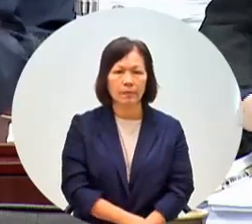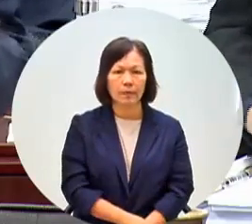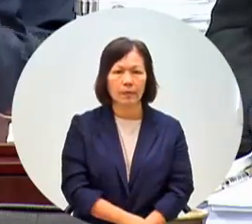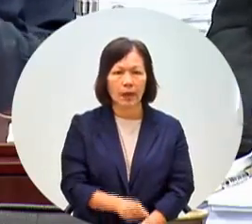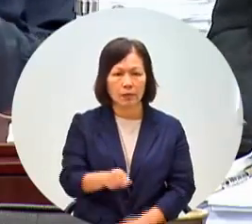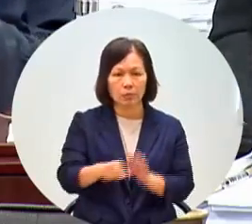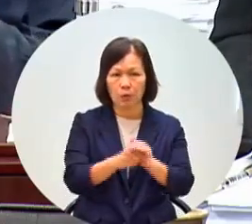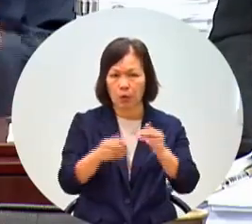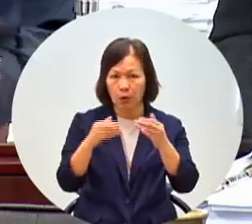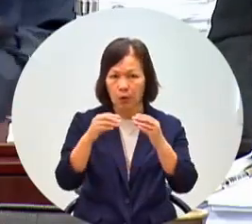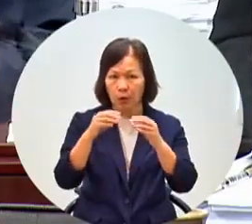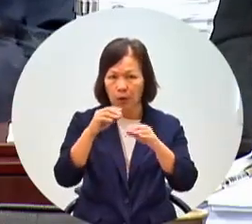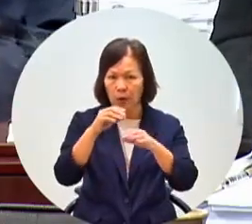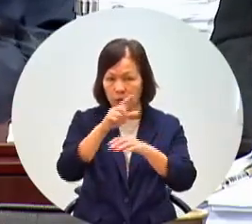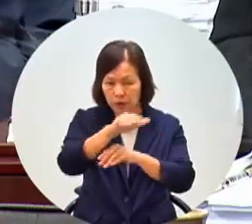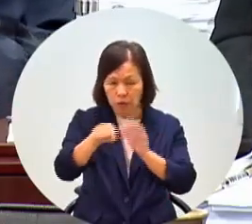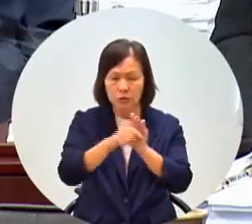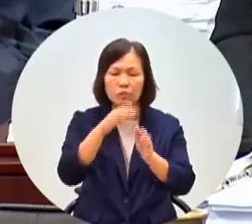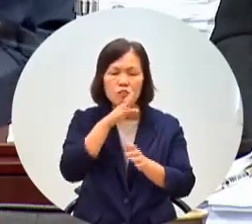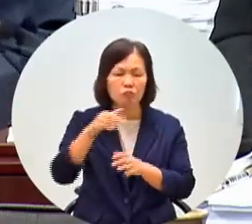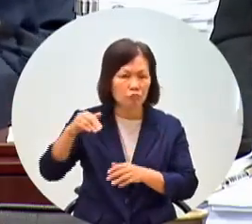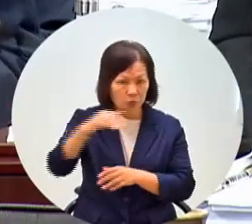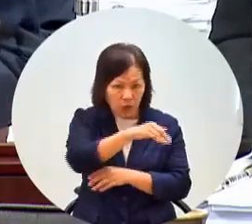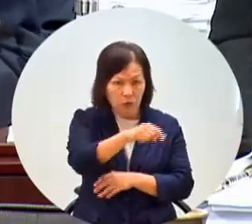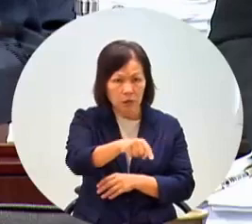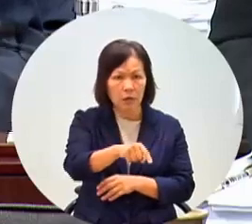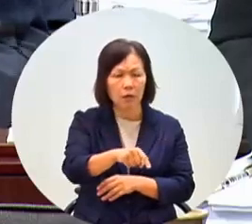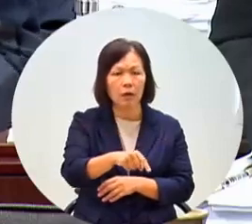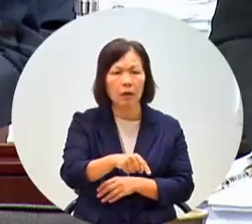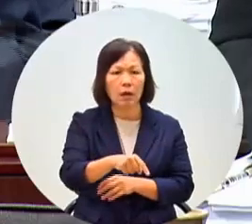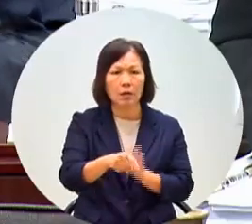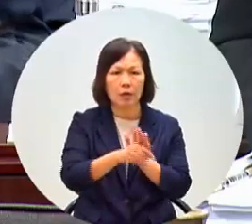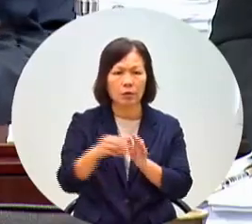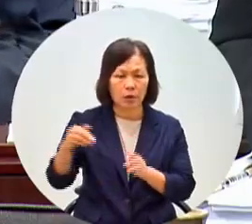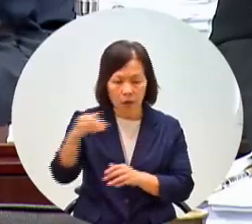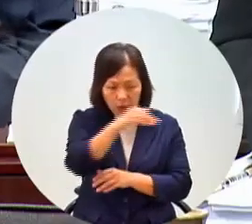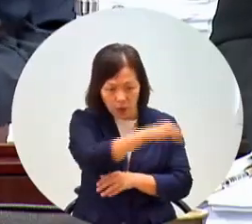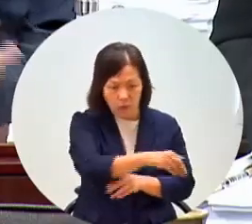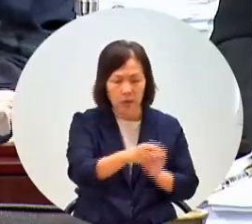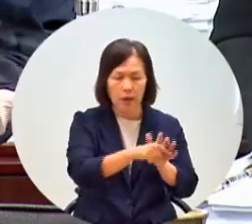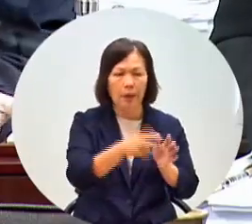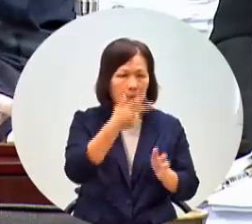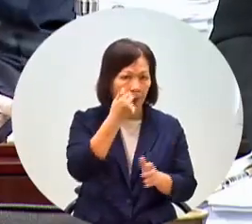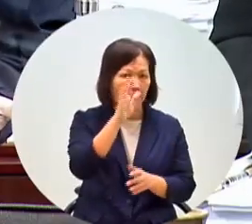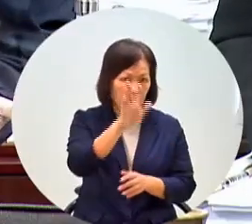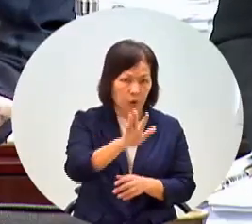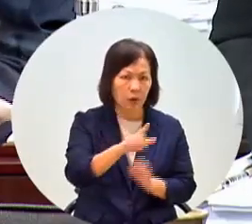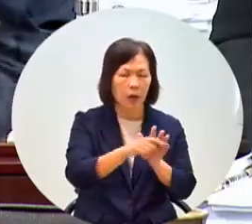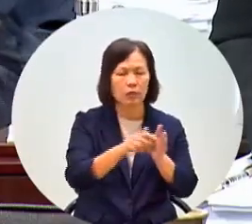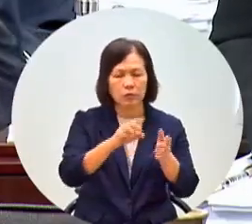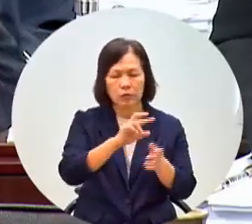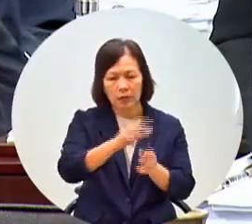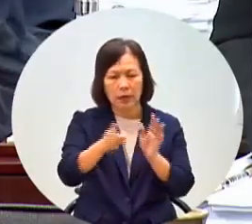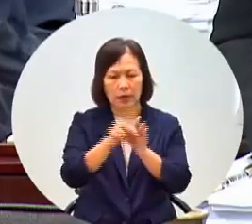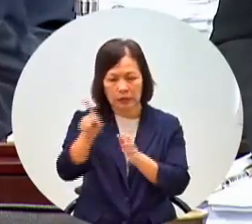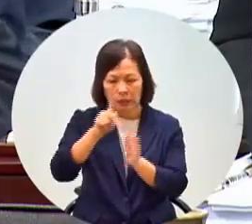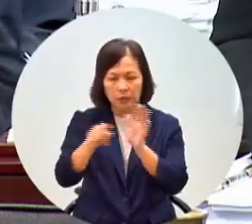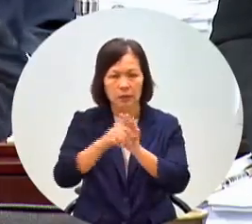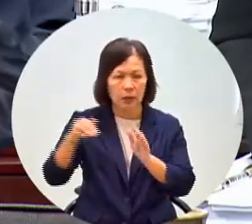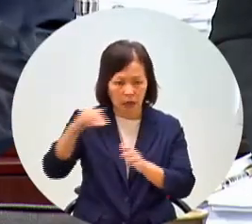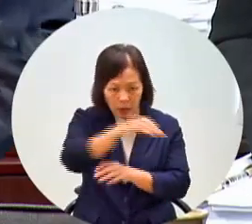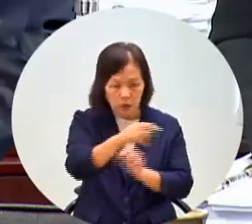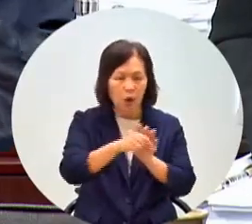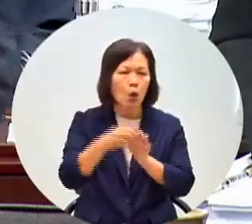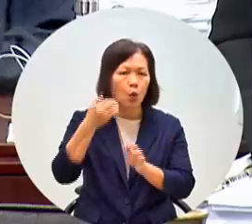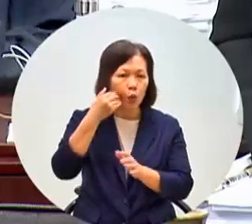这个交通工具是高铁，那我们当然就是高铁可以到也方便的地方，那我们就用高铁嘛。啊，你来你嘉义，啊，